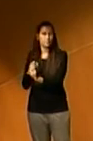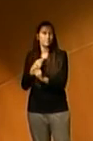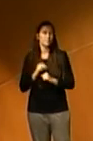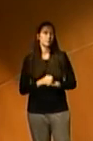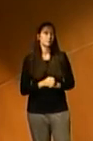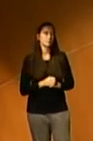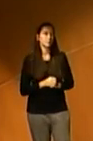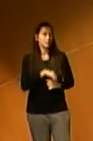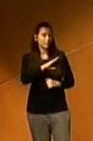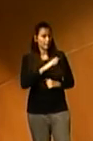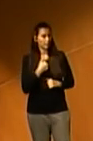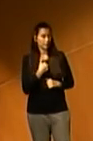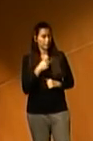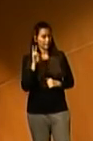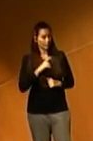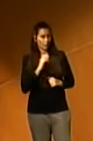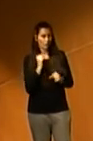comme j'individualise beaucoup,